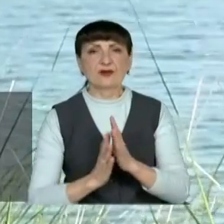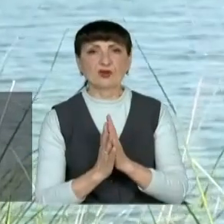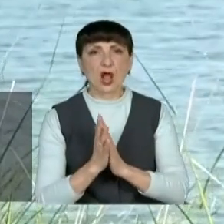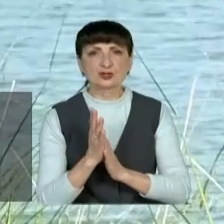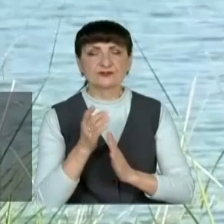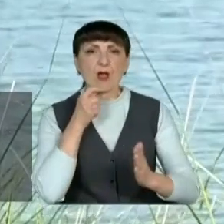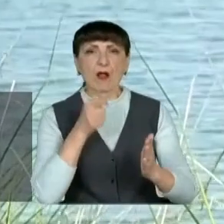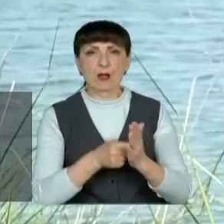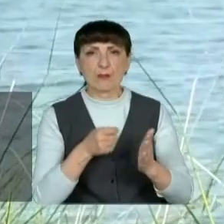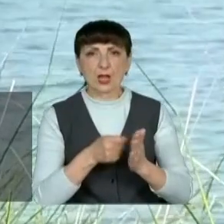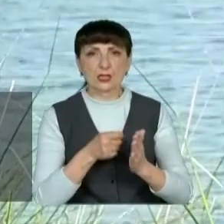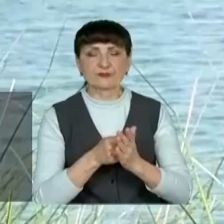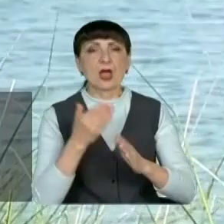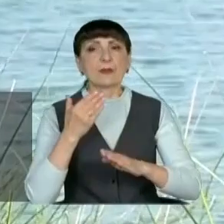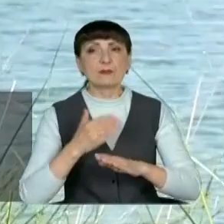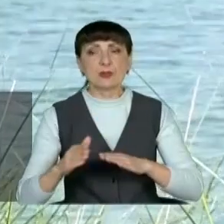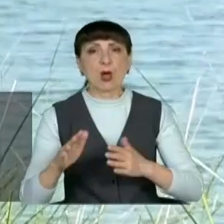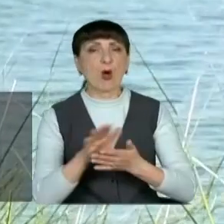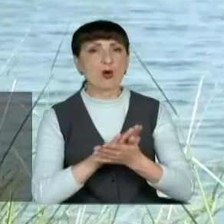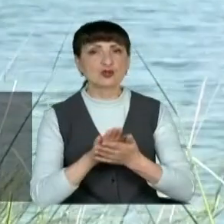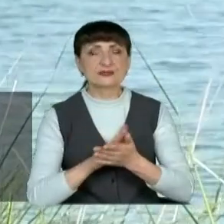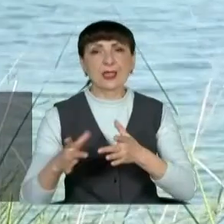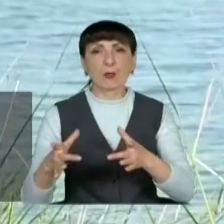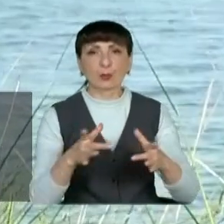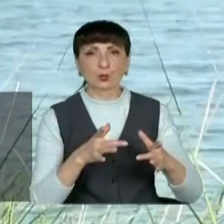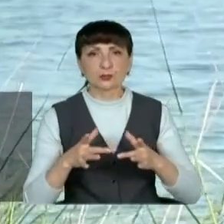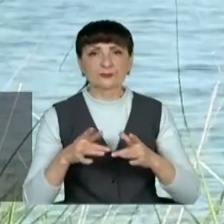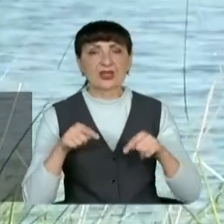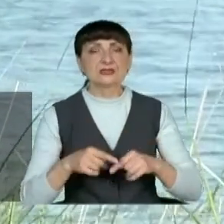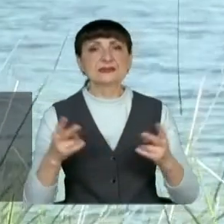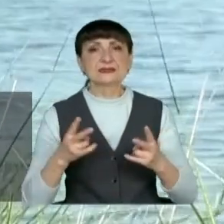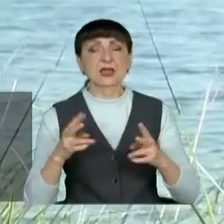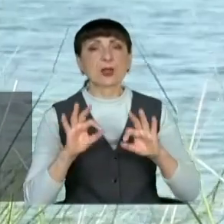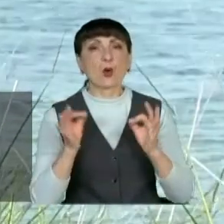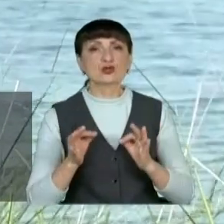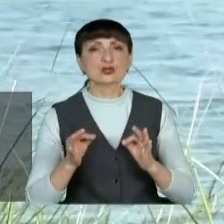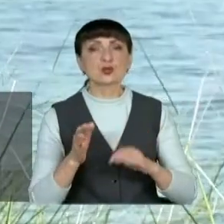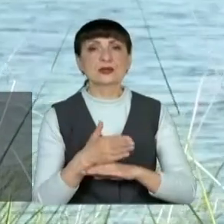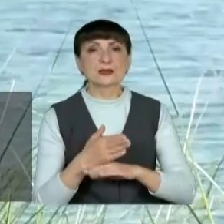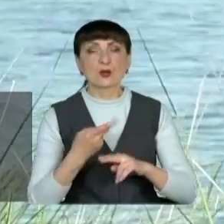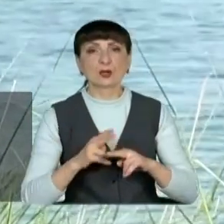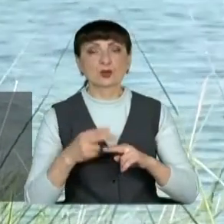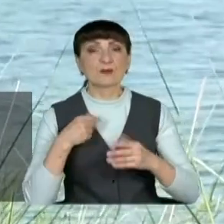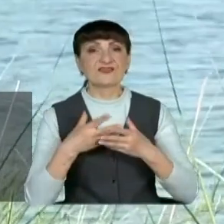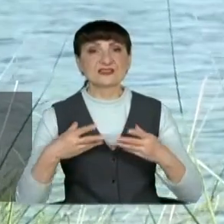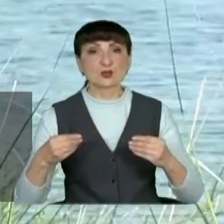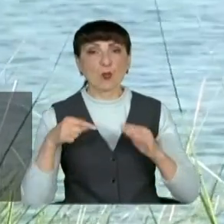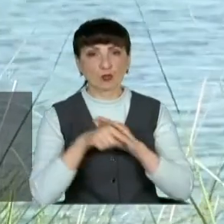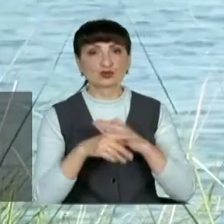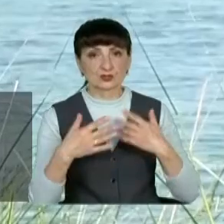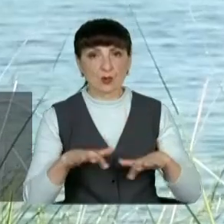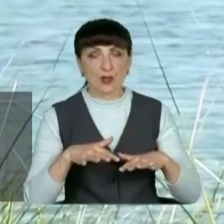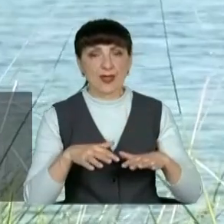помимо кормления, помимо что очистки прудов, здесь нужно осенью рыбу, которую мы весной положили в эти